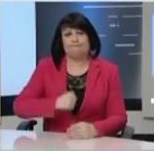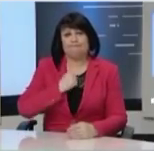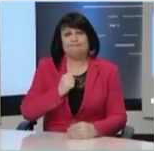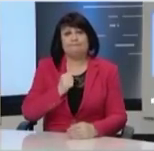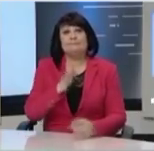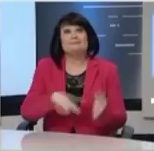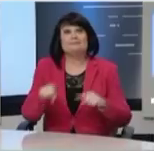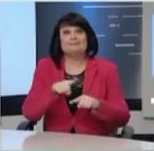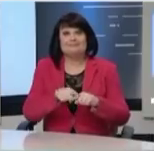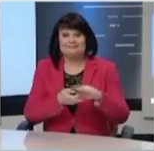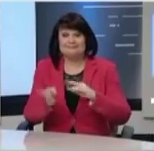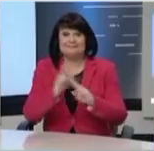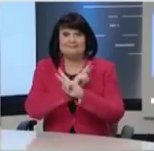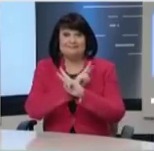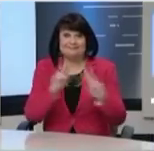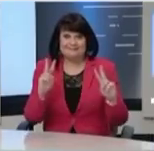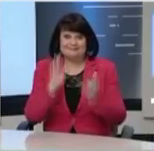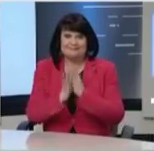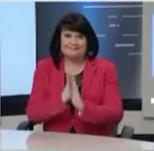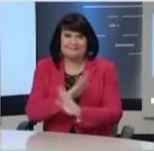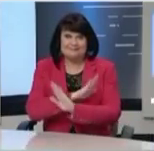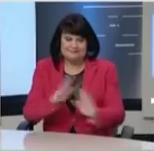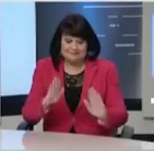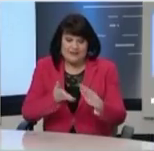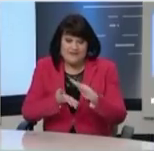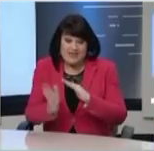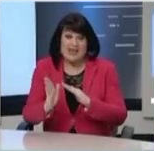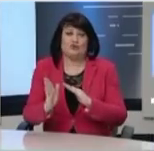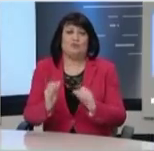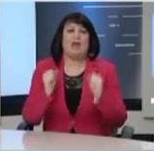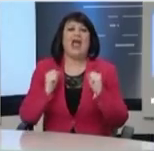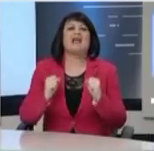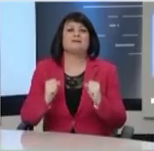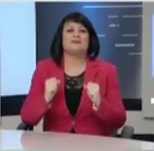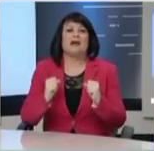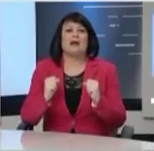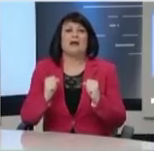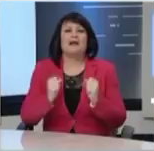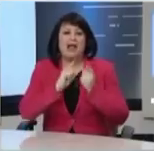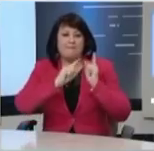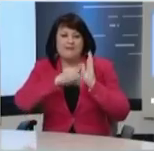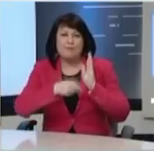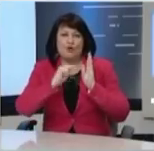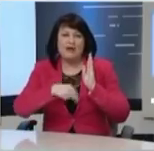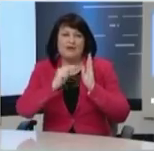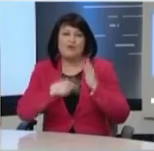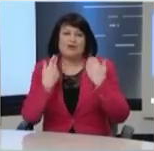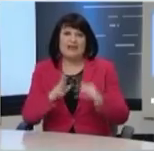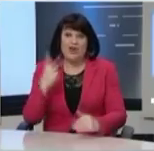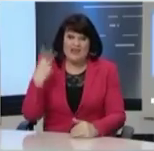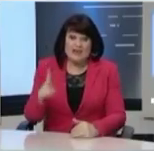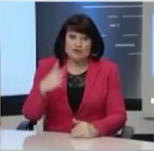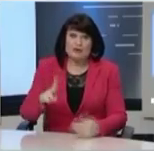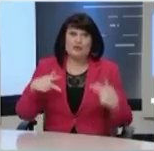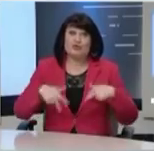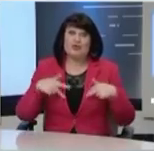Ελλάδα βγαίνει καθαρά, οριστικά, αμετάκλητα και με ασφάλεια από τα μνημόνια που οι δικές σας